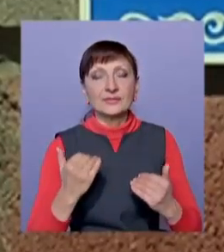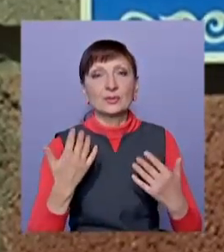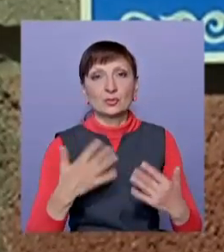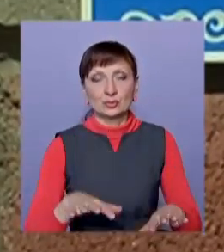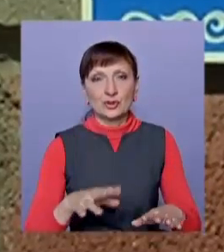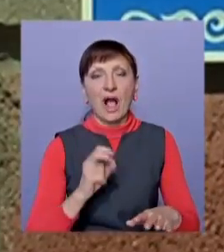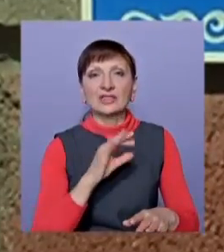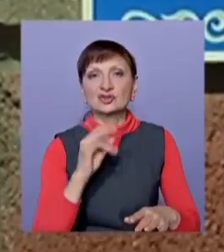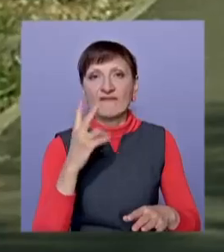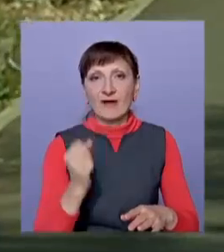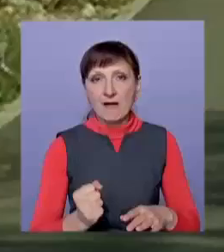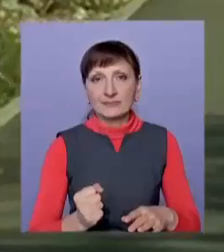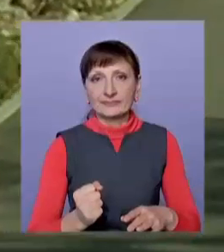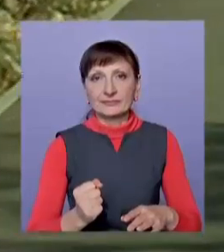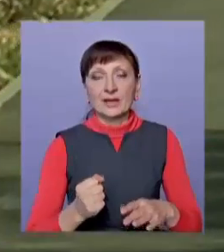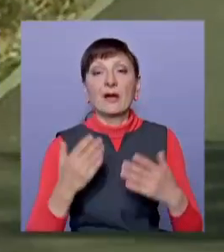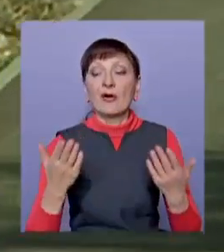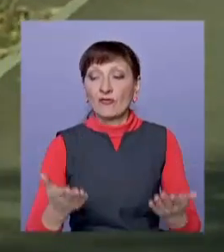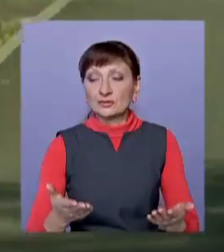Какишева. Вот